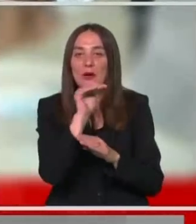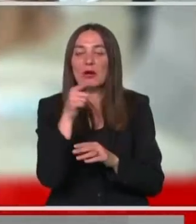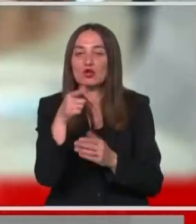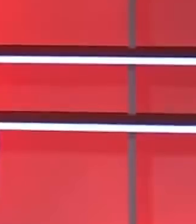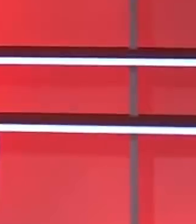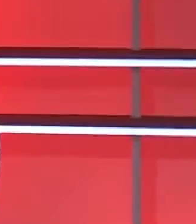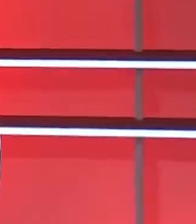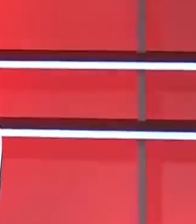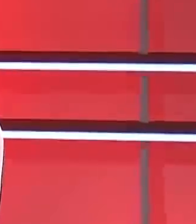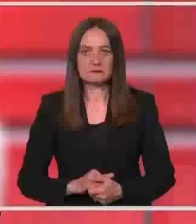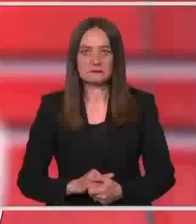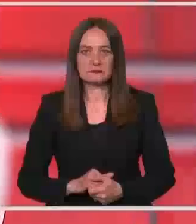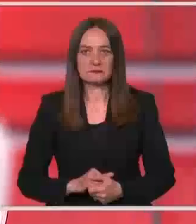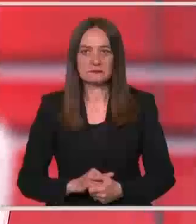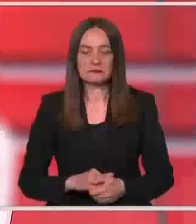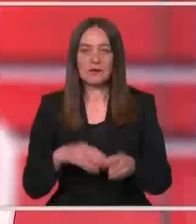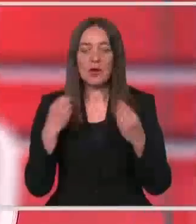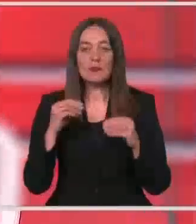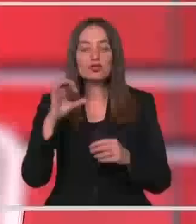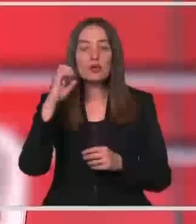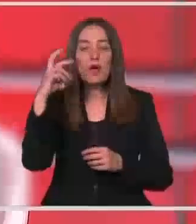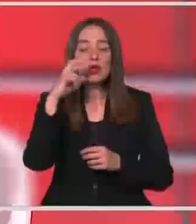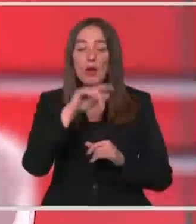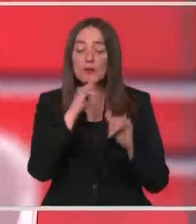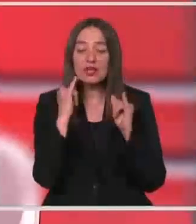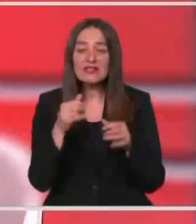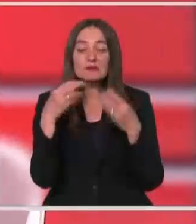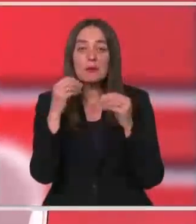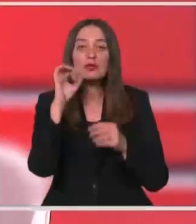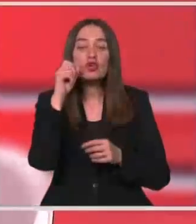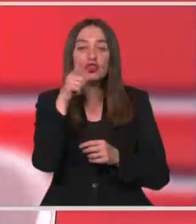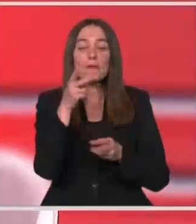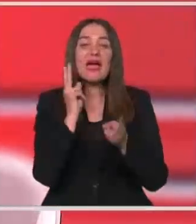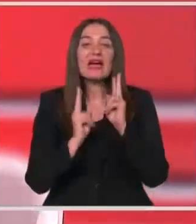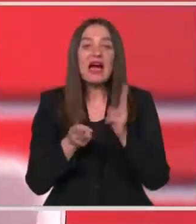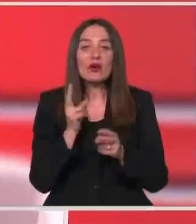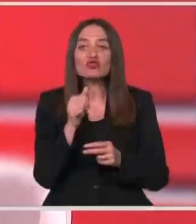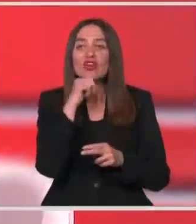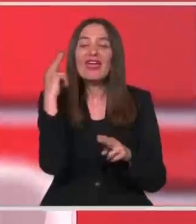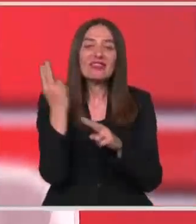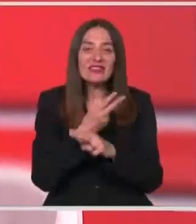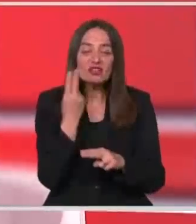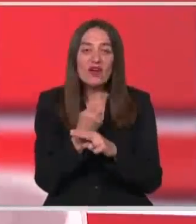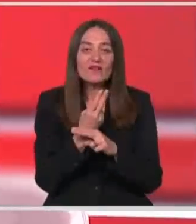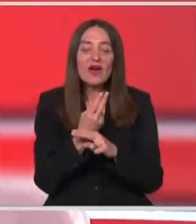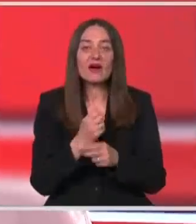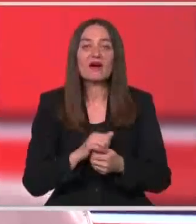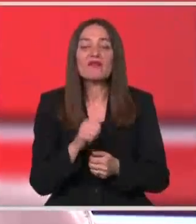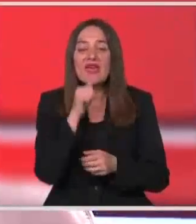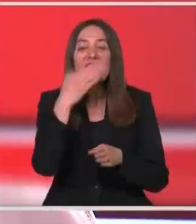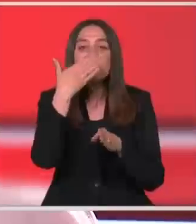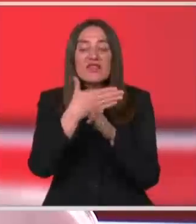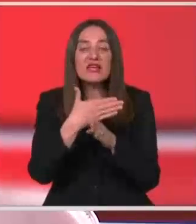to koristite. Pričamo o ekonomiji. I dakle, do sada smo pričali o tome kako će i država i